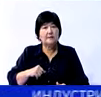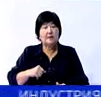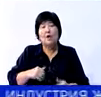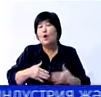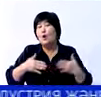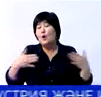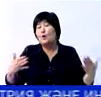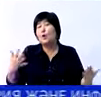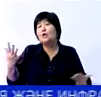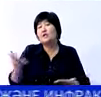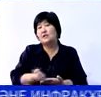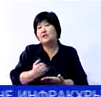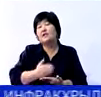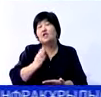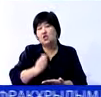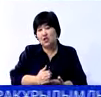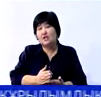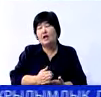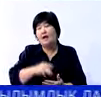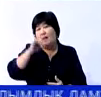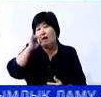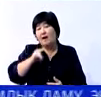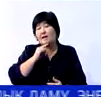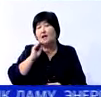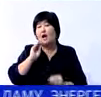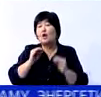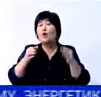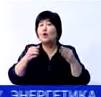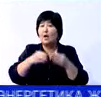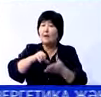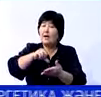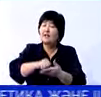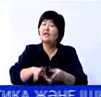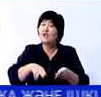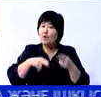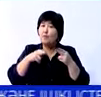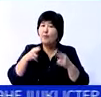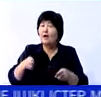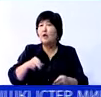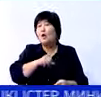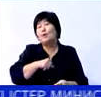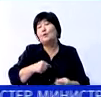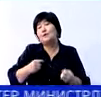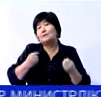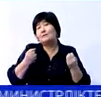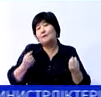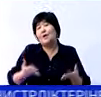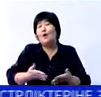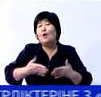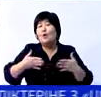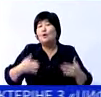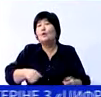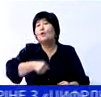үлкен жетістіктерге жетті. Қазақстанның құрамасына дейін де барды. Бұл өзі кішіпейіл, үлкенді